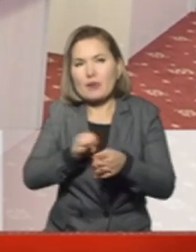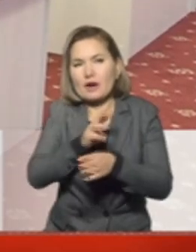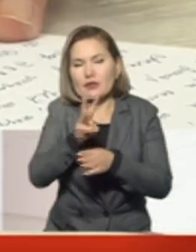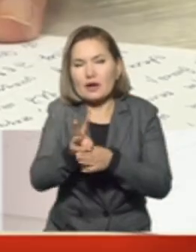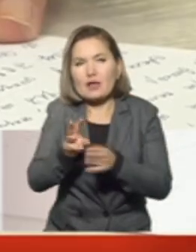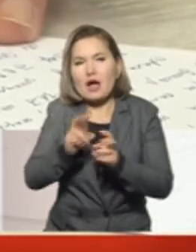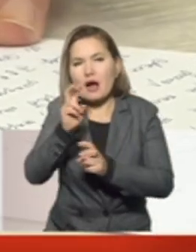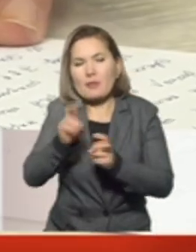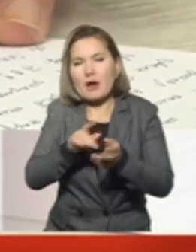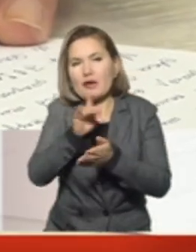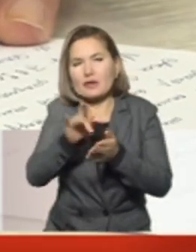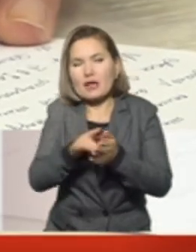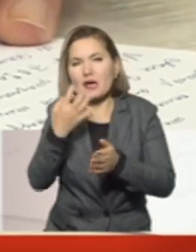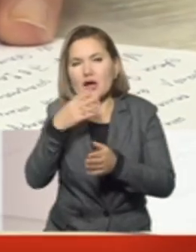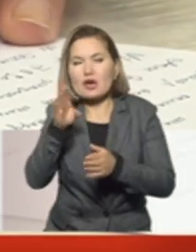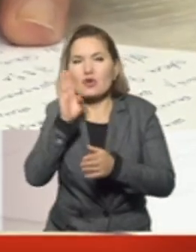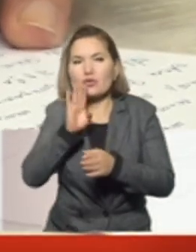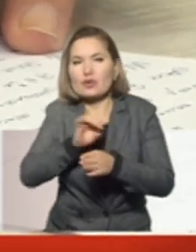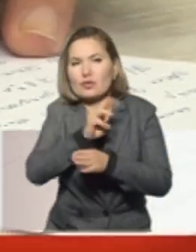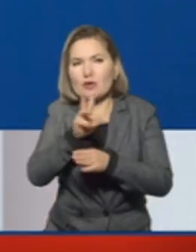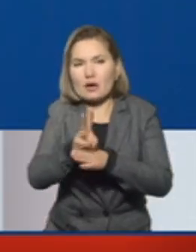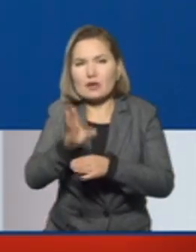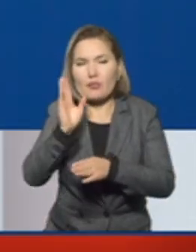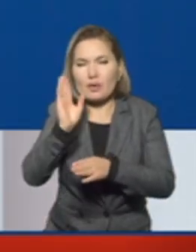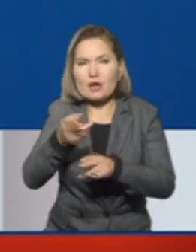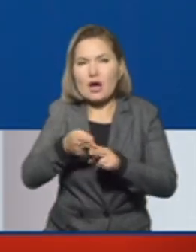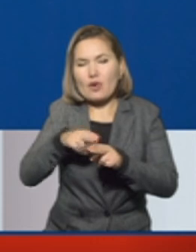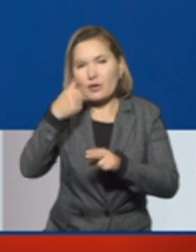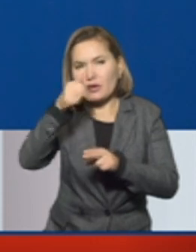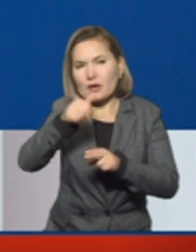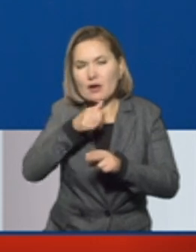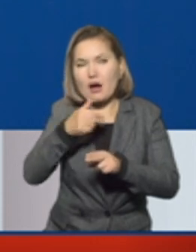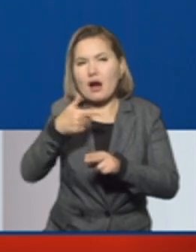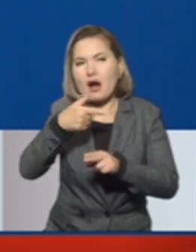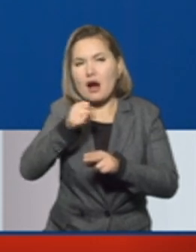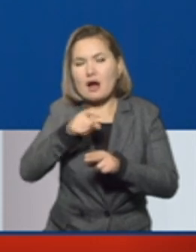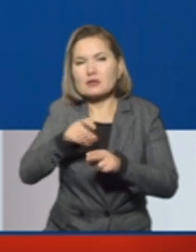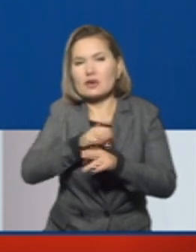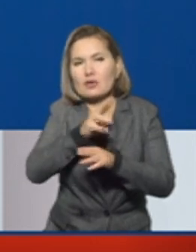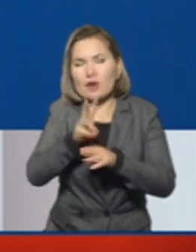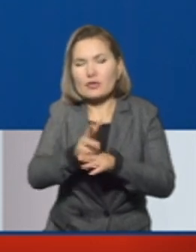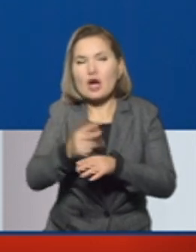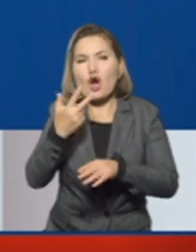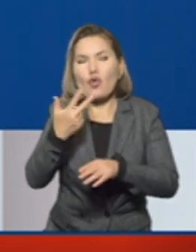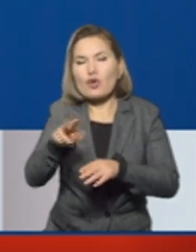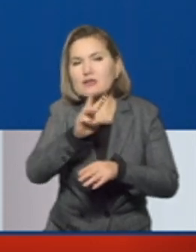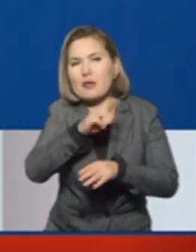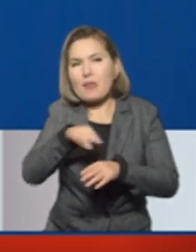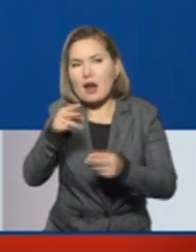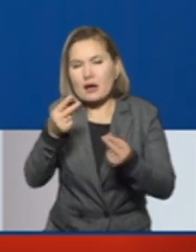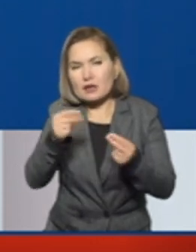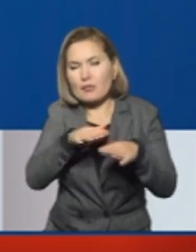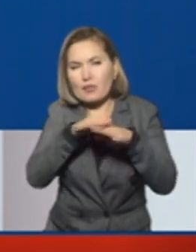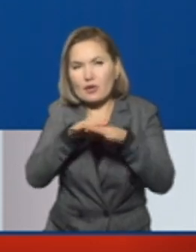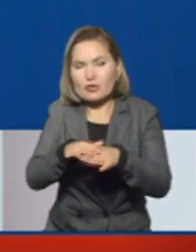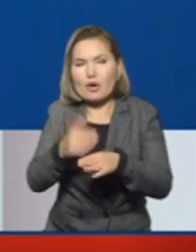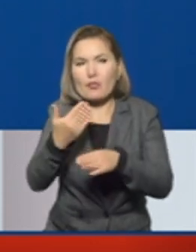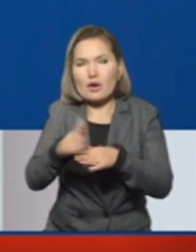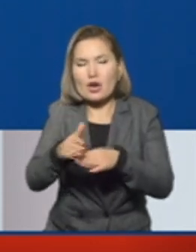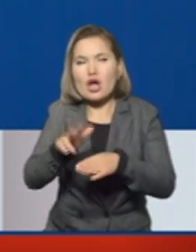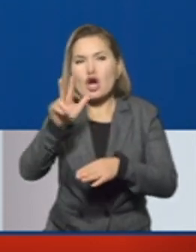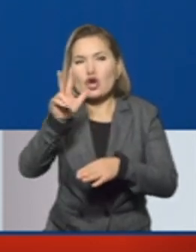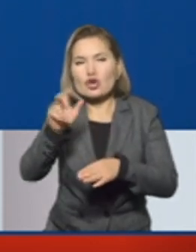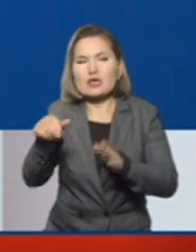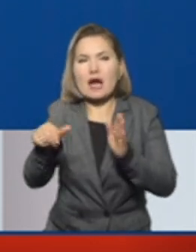қаламыз толық ыстық сумен қамтамасыз етіледі. Биыл газдандыру жобаларына 30 миллиард теңгеден астам қаржы бөлініп,